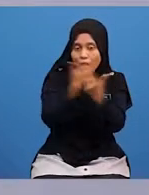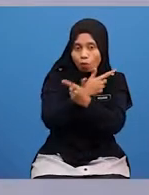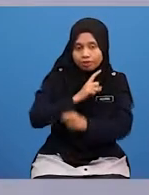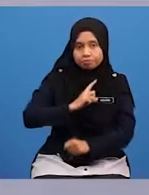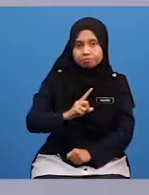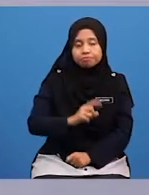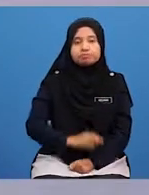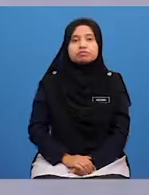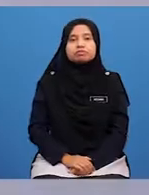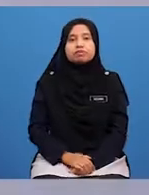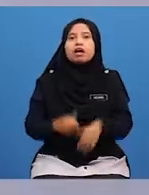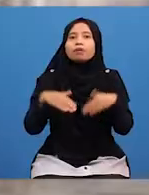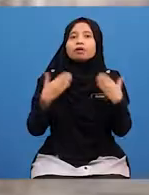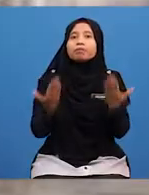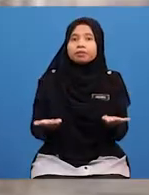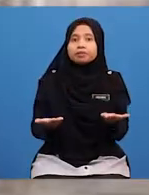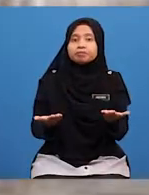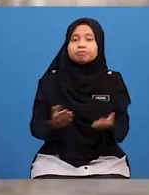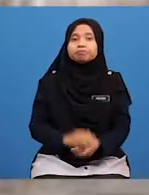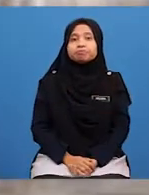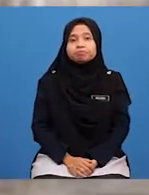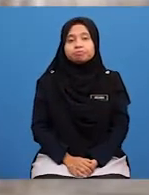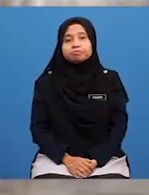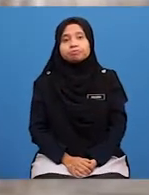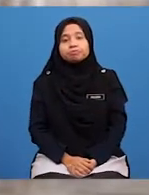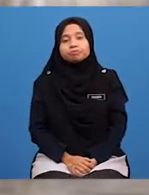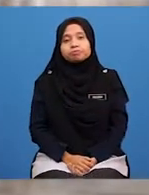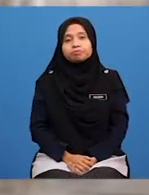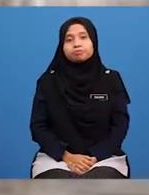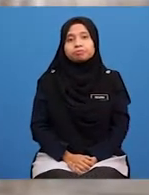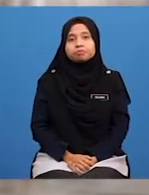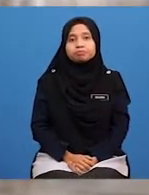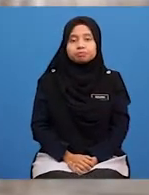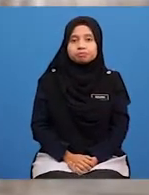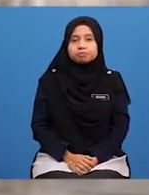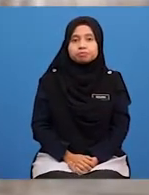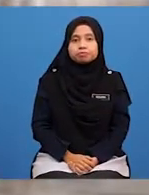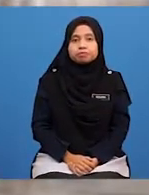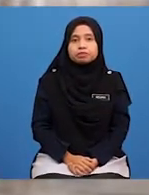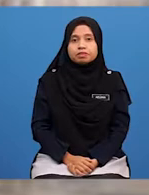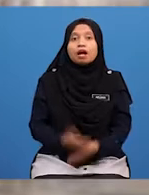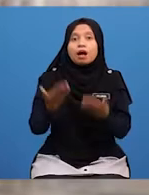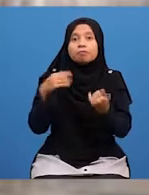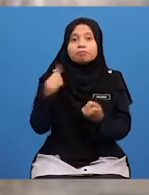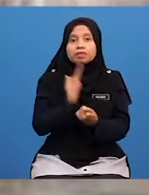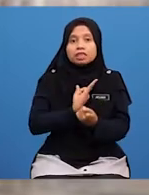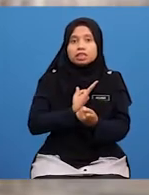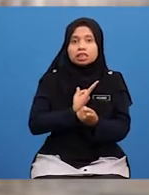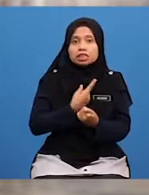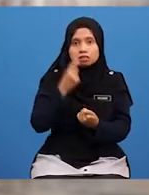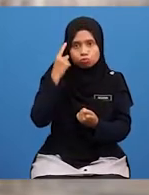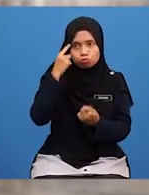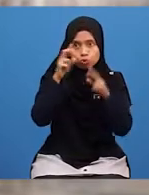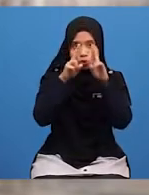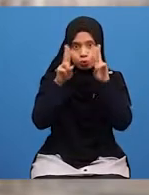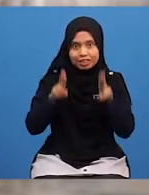Islam. Bagaimana kefahaman murid-murid berkaitan topik yang baru kita bincangkan tadi? Mari kita mencabar